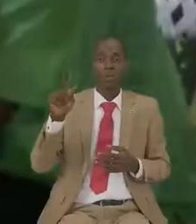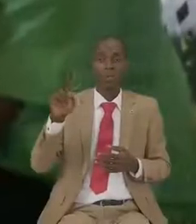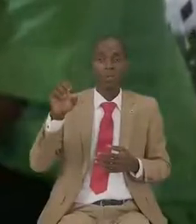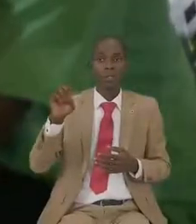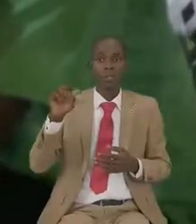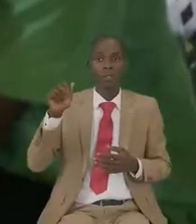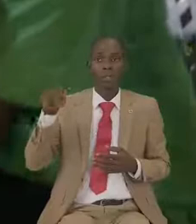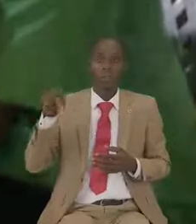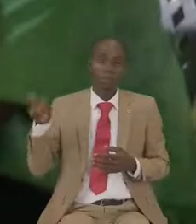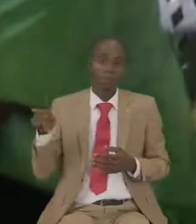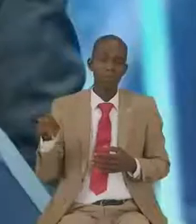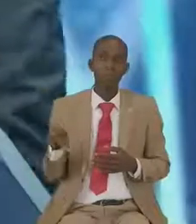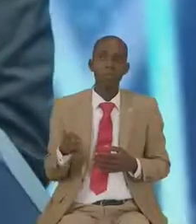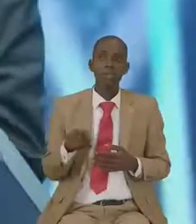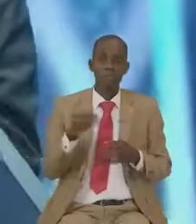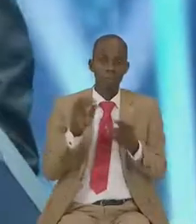soit oui,